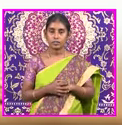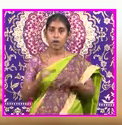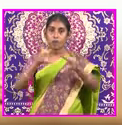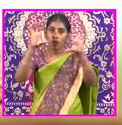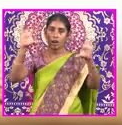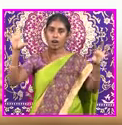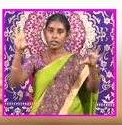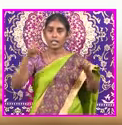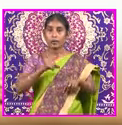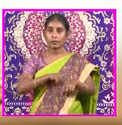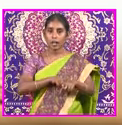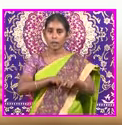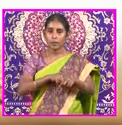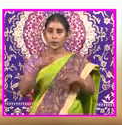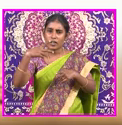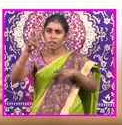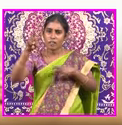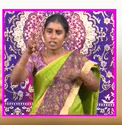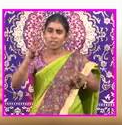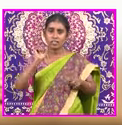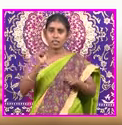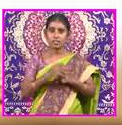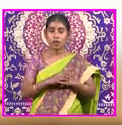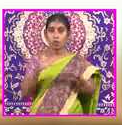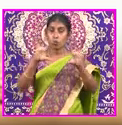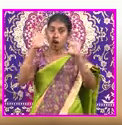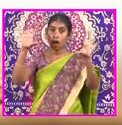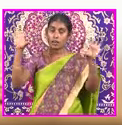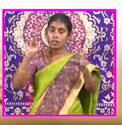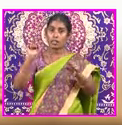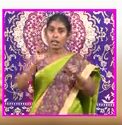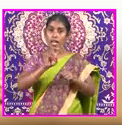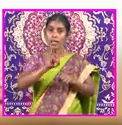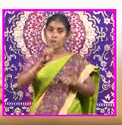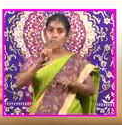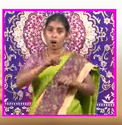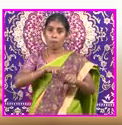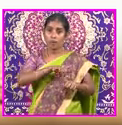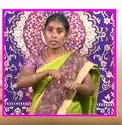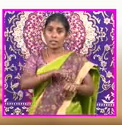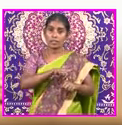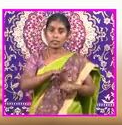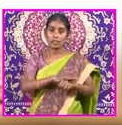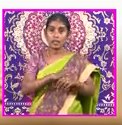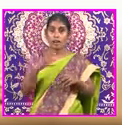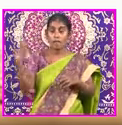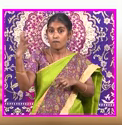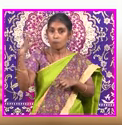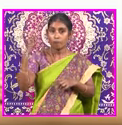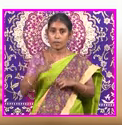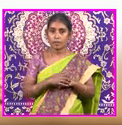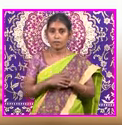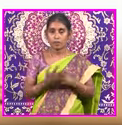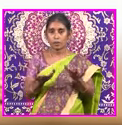வானிலைக்கும் காலநிலைக்கும் இடையே உள்ள வேறுபாடு. வானிலை என்பது 24 மணி நேரத்தில் நிலவக்கூடிய வெப்பநிலை, மேகமூட்டம் இதை